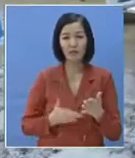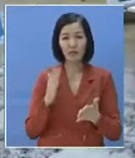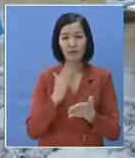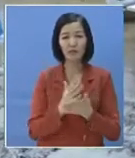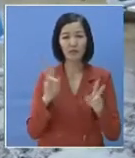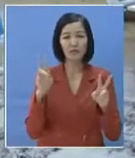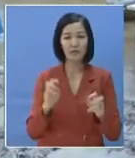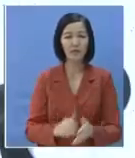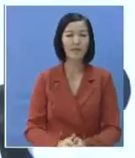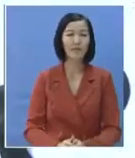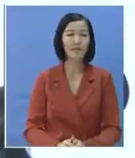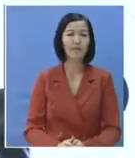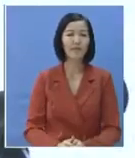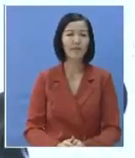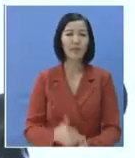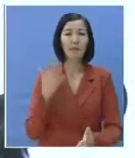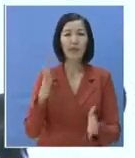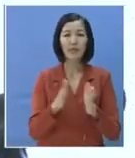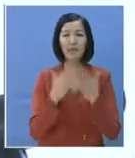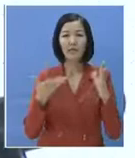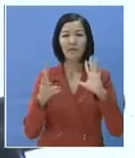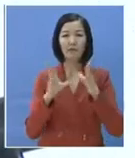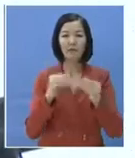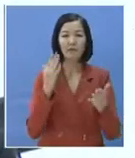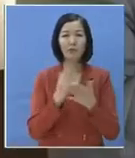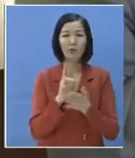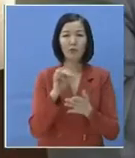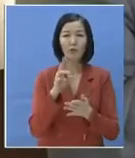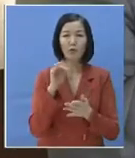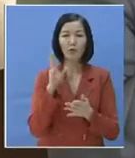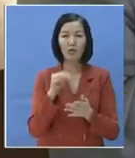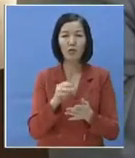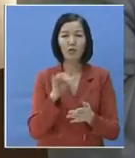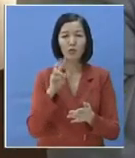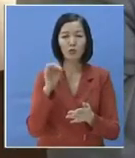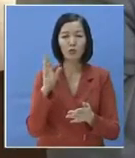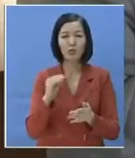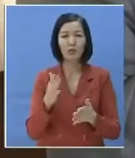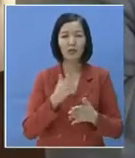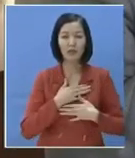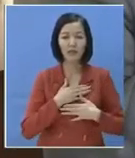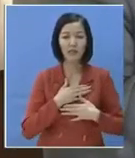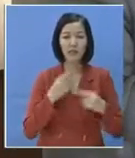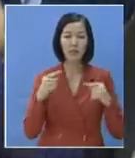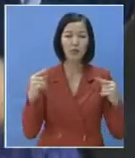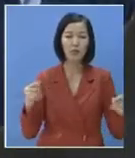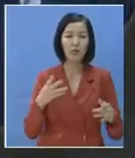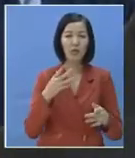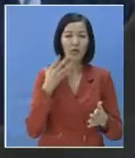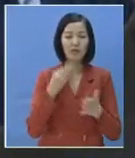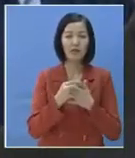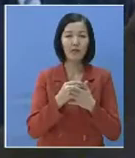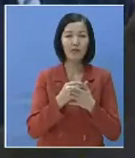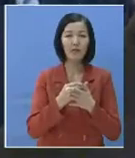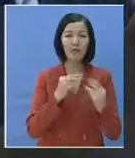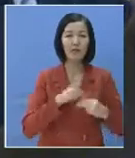В копилке Бахтияра Айталы 5 книг. Среди них «Крек», «Жолустндеги Екеу», «Нас» и другие. В своих работах автор